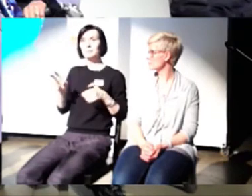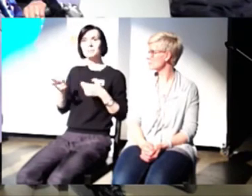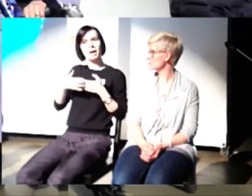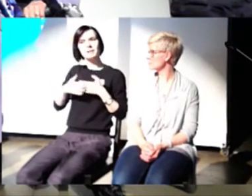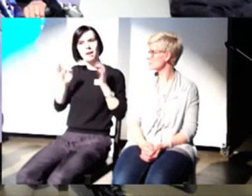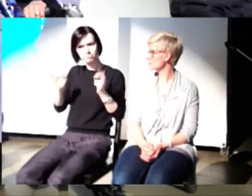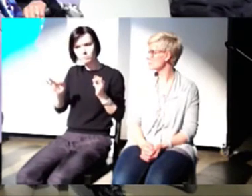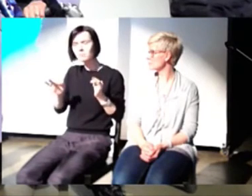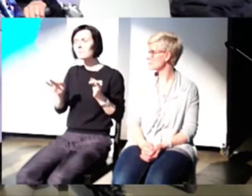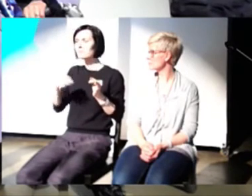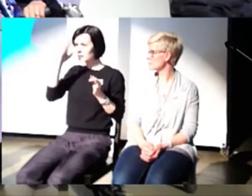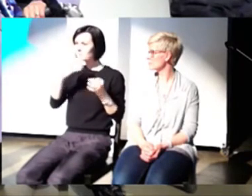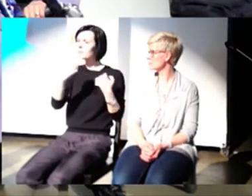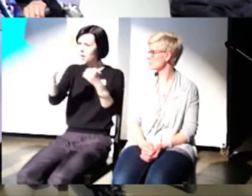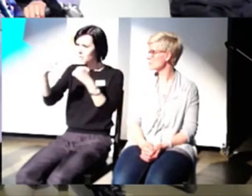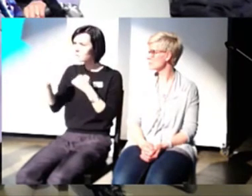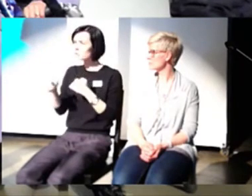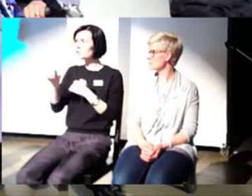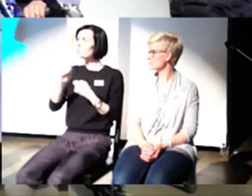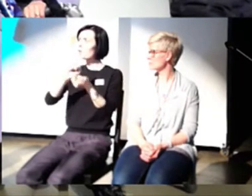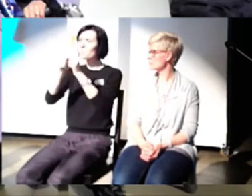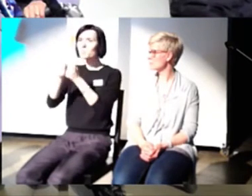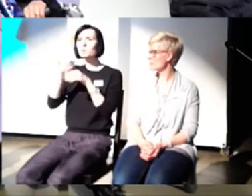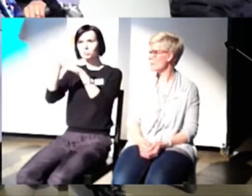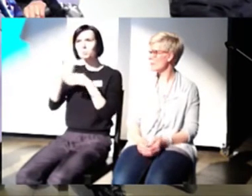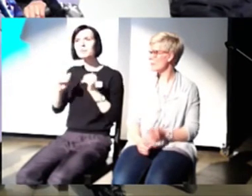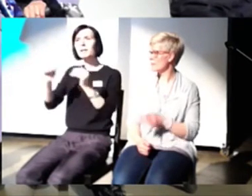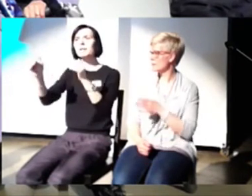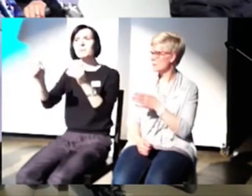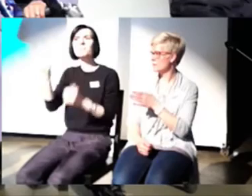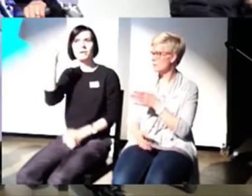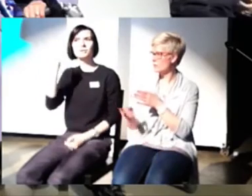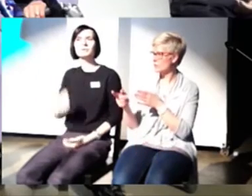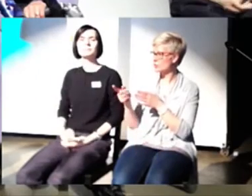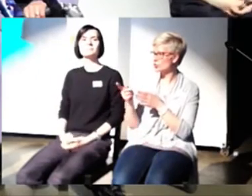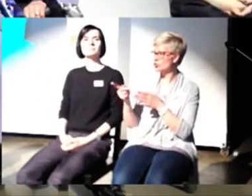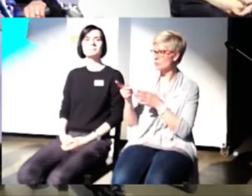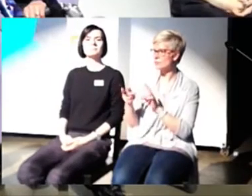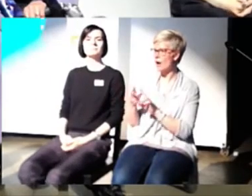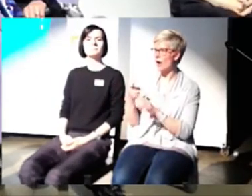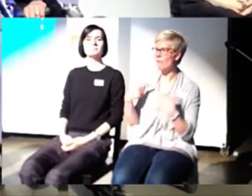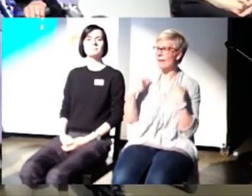toisin. Niin. Joo, alkoi kiinnostamaan. Alkoi kiinnostamaan, sanoi ihan hyvä.